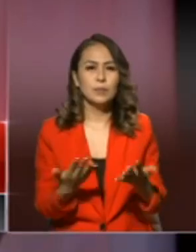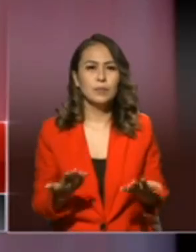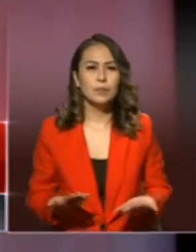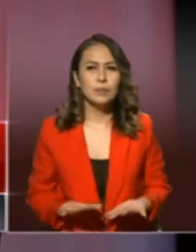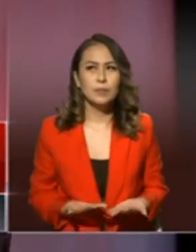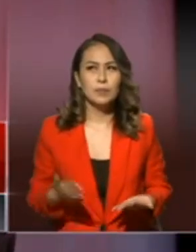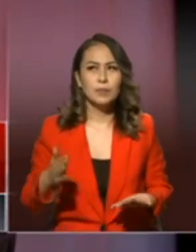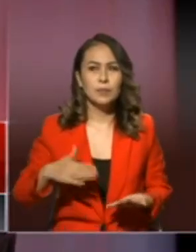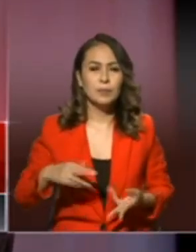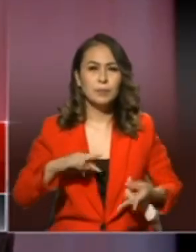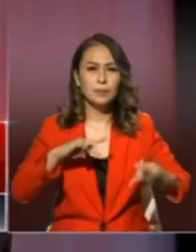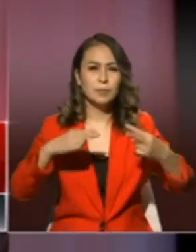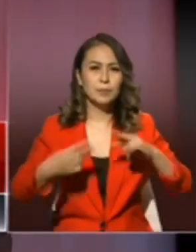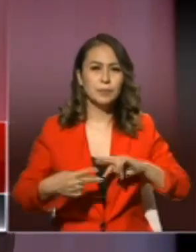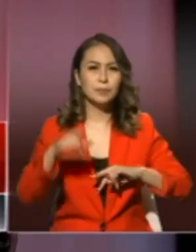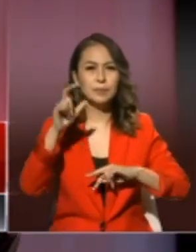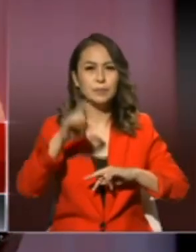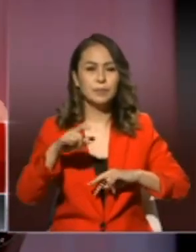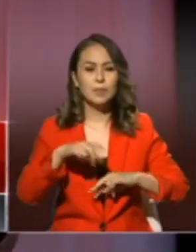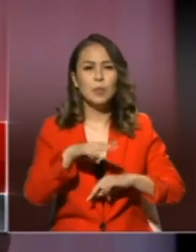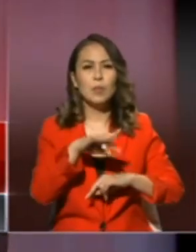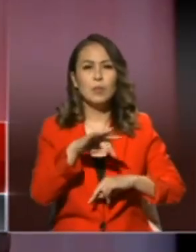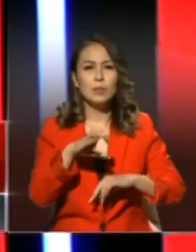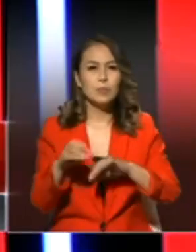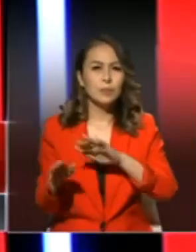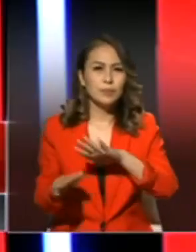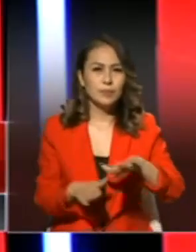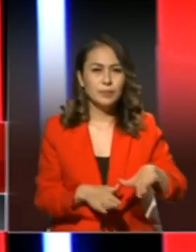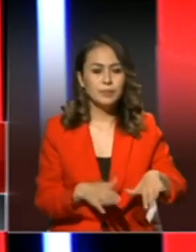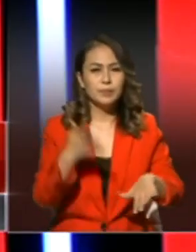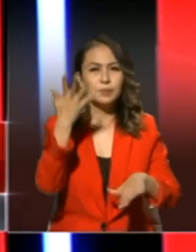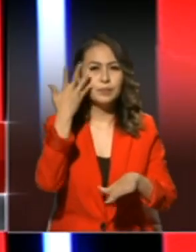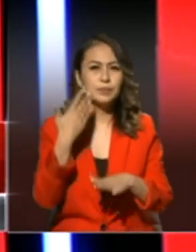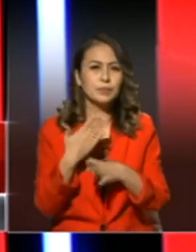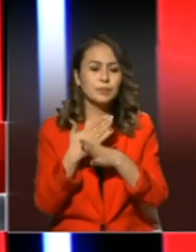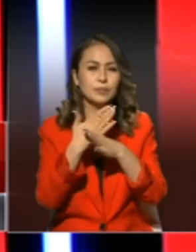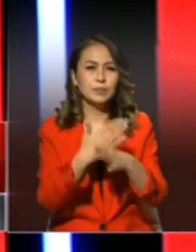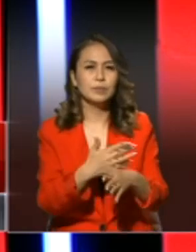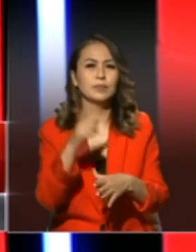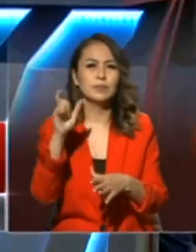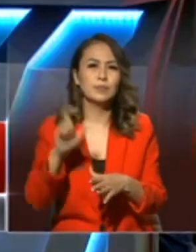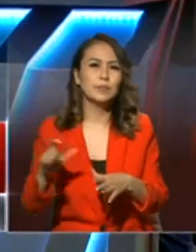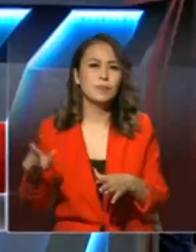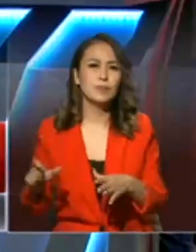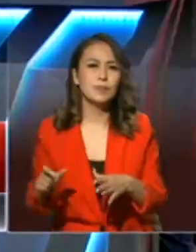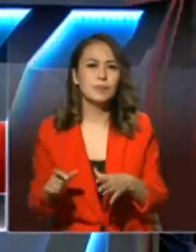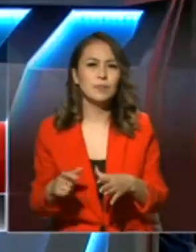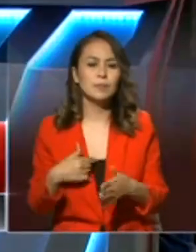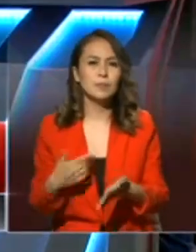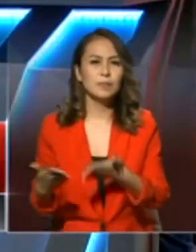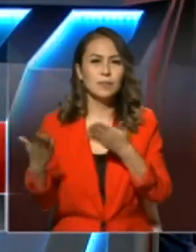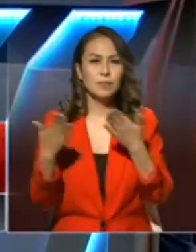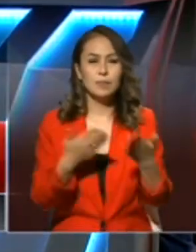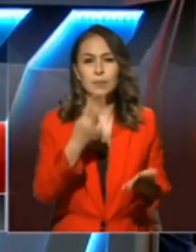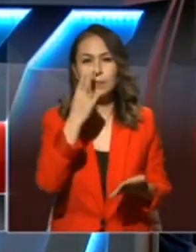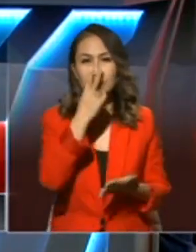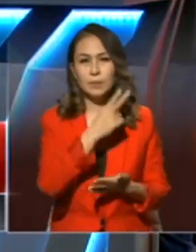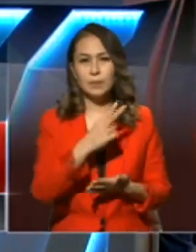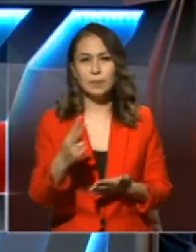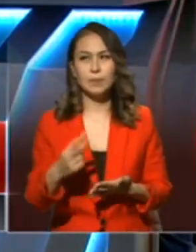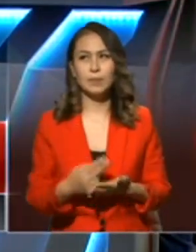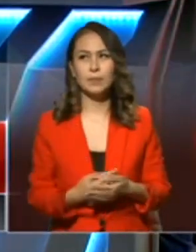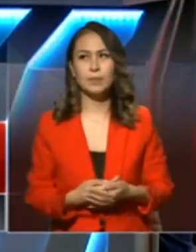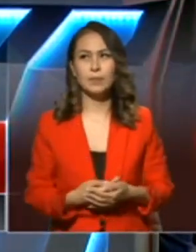келе трансплантациядан кейін адамдар. Содан кейін әлгі донор болған адамдар, мына адамдарға біз шақырамыз, келіңдер, көріңдер.